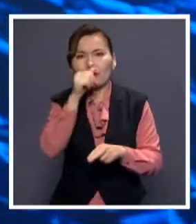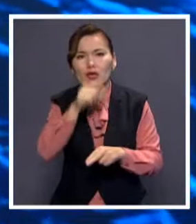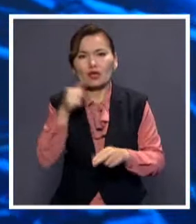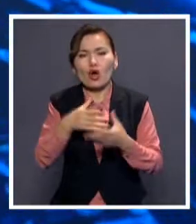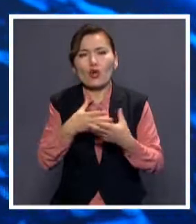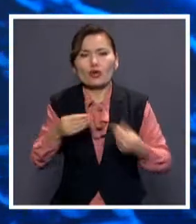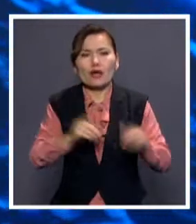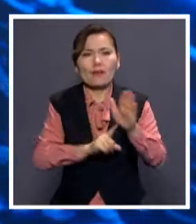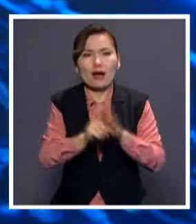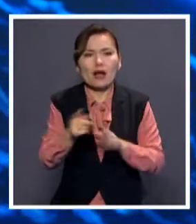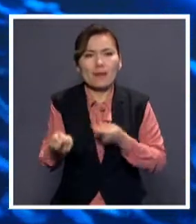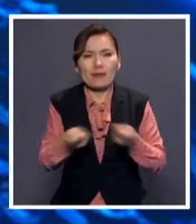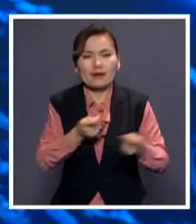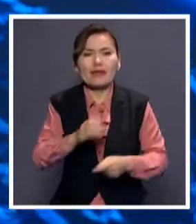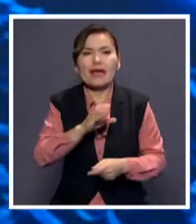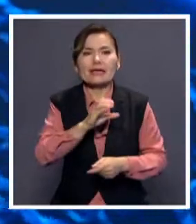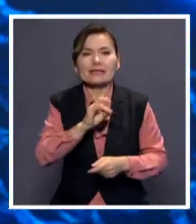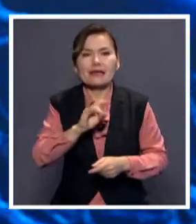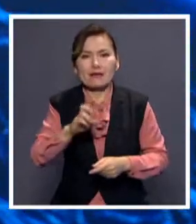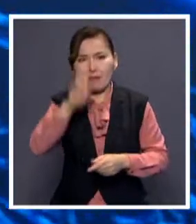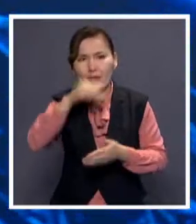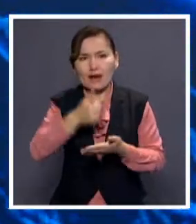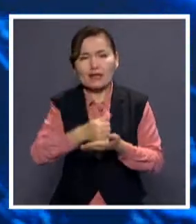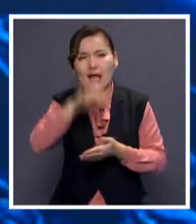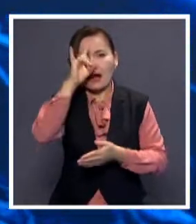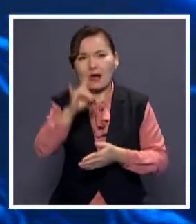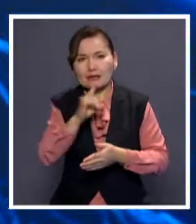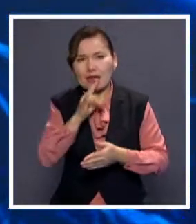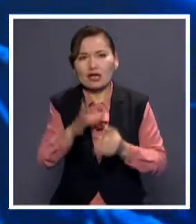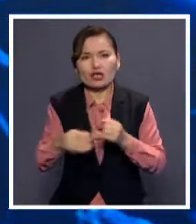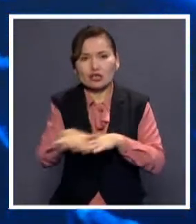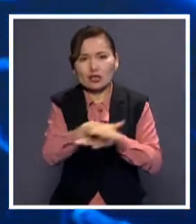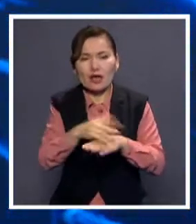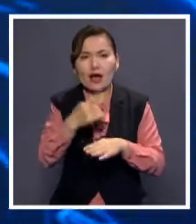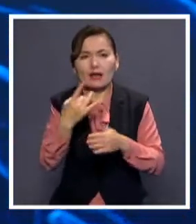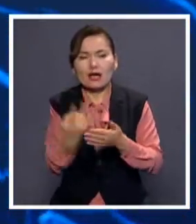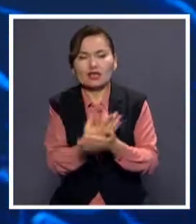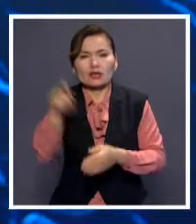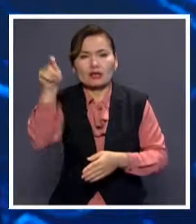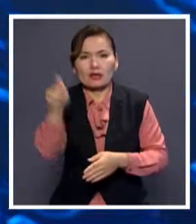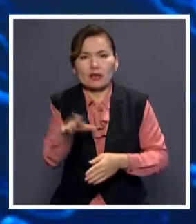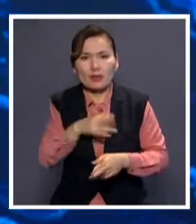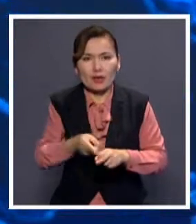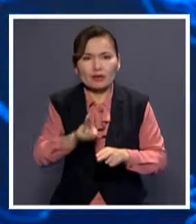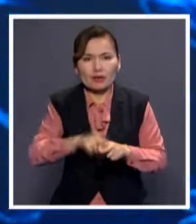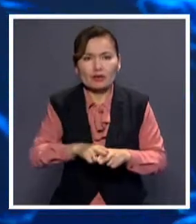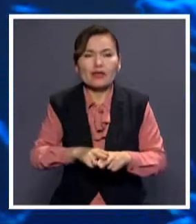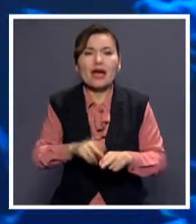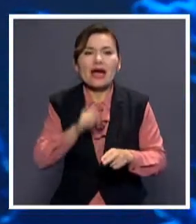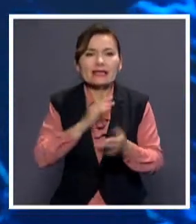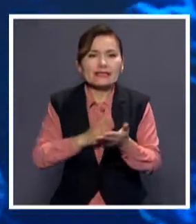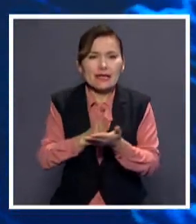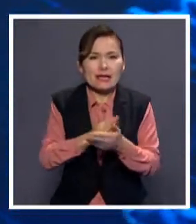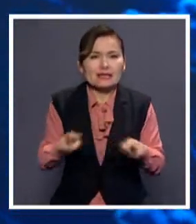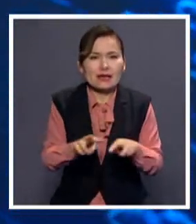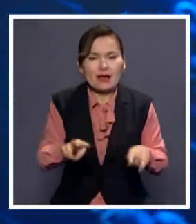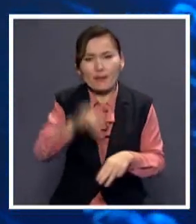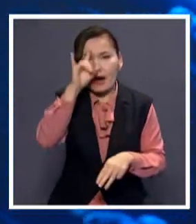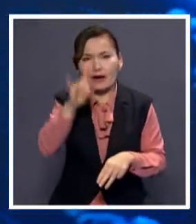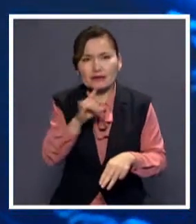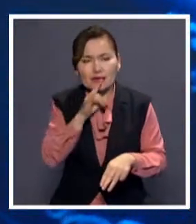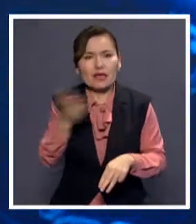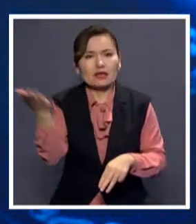билік тізгінін ұстаған серб басшысы қазақ жеріне алғаш рет ресми сапармен келіп отыр. Әлбетте, бұған дейін саясаткердің Қазақстанға жолы